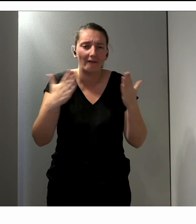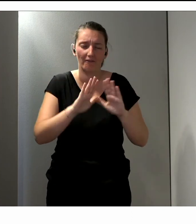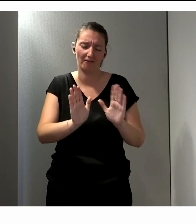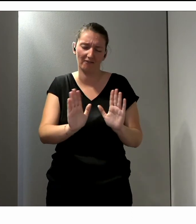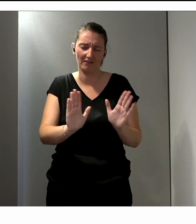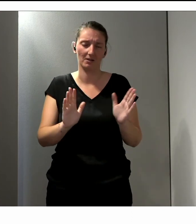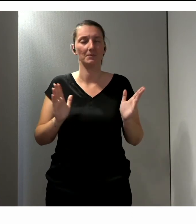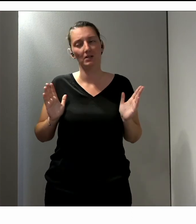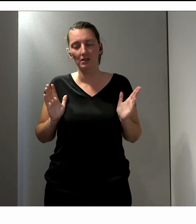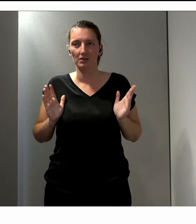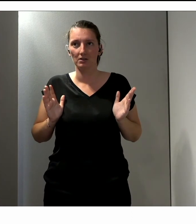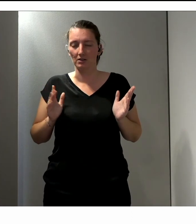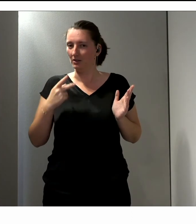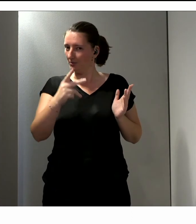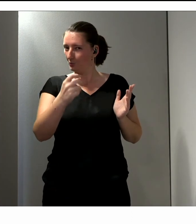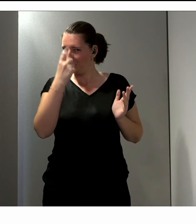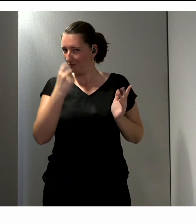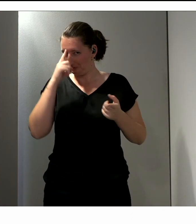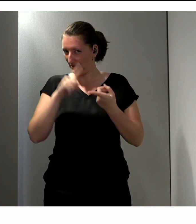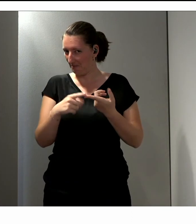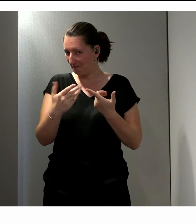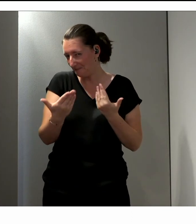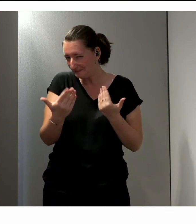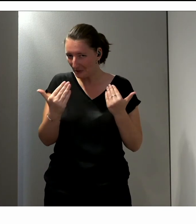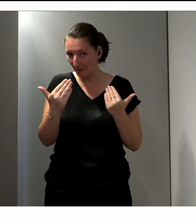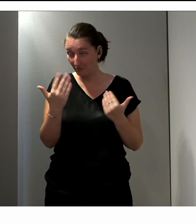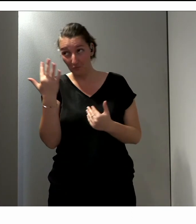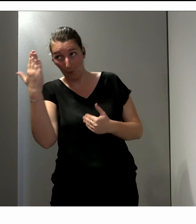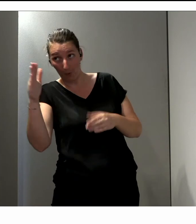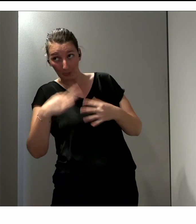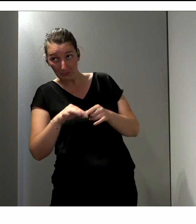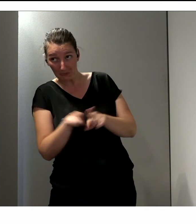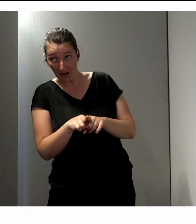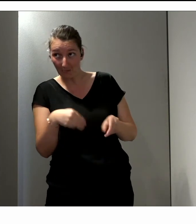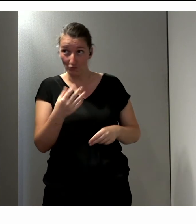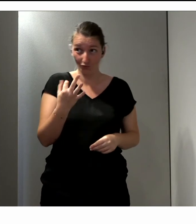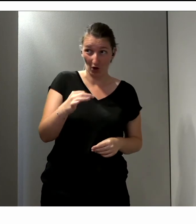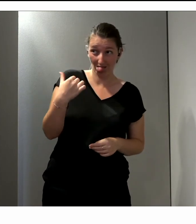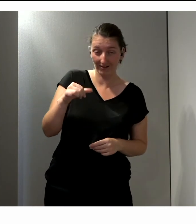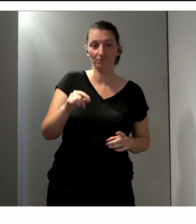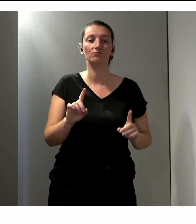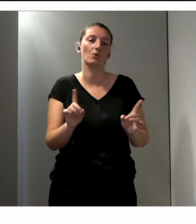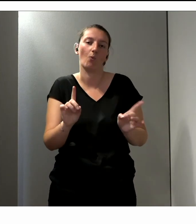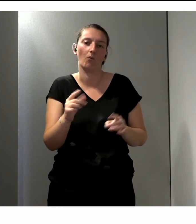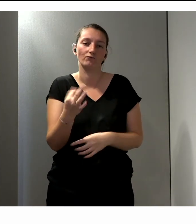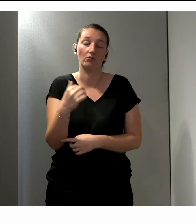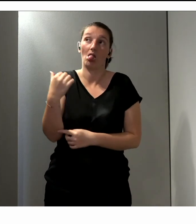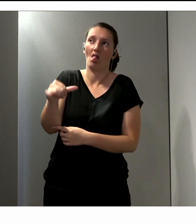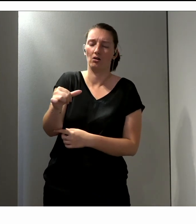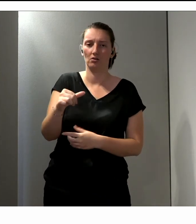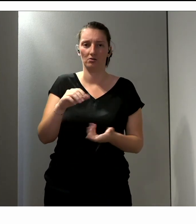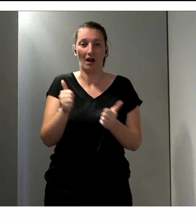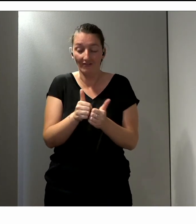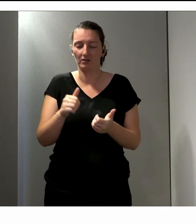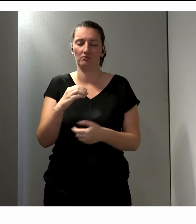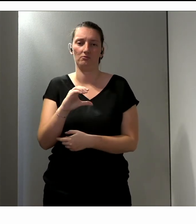mais c'est vrai que votre question, c'était un peu sur ça. Est-ce que c'est unique pour la France? Non, ce n'est pas tout à fait unique. C'est vrai que les conseils qui